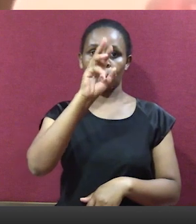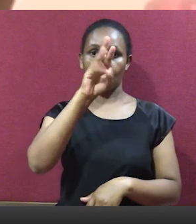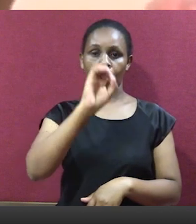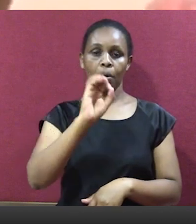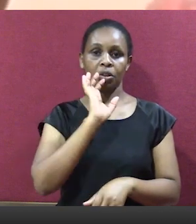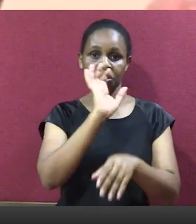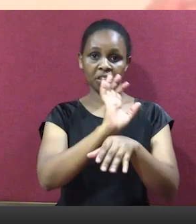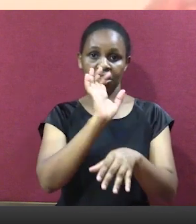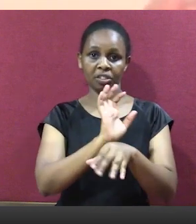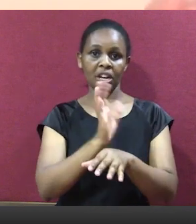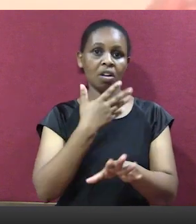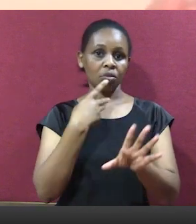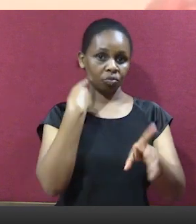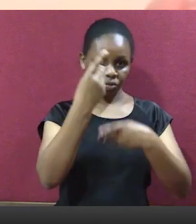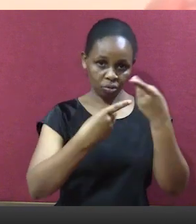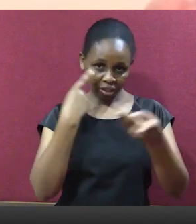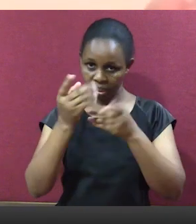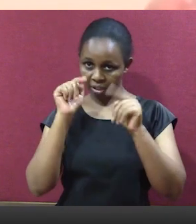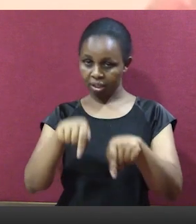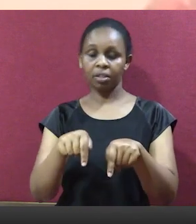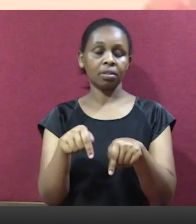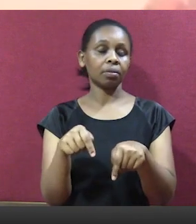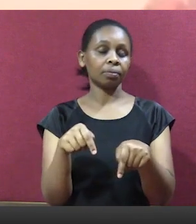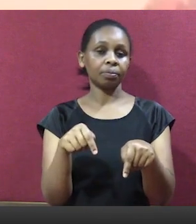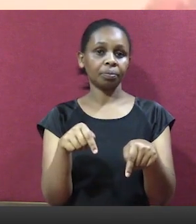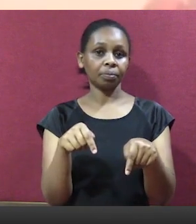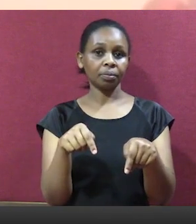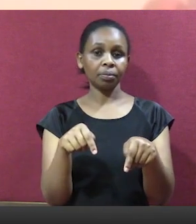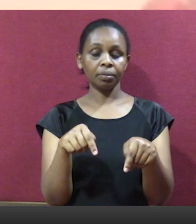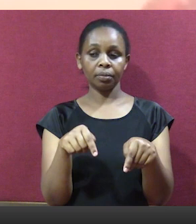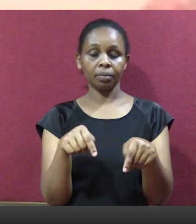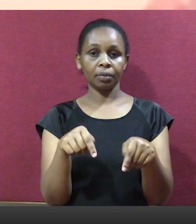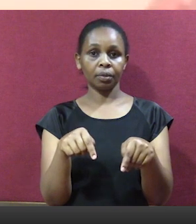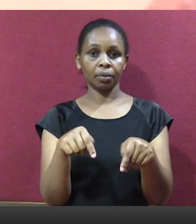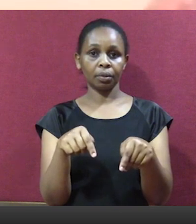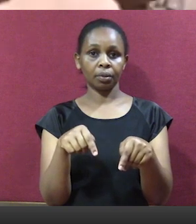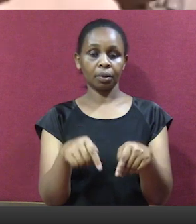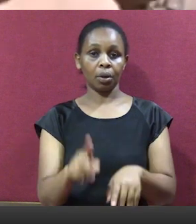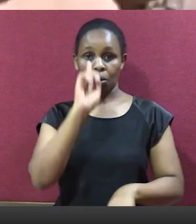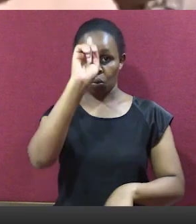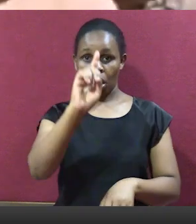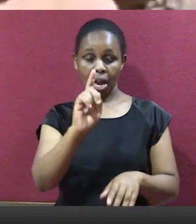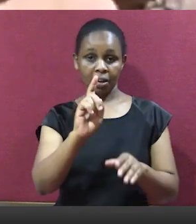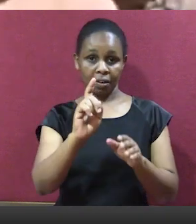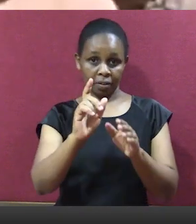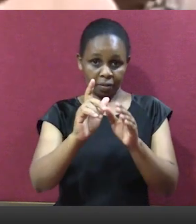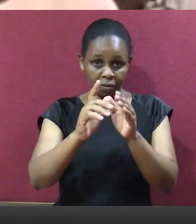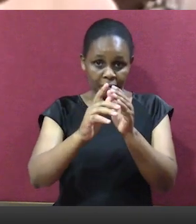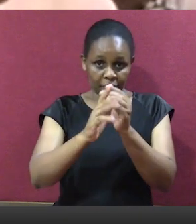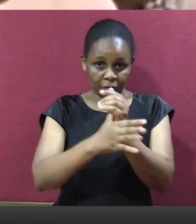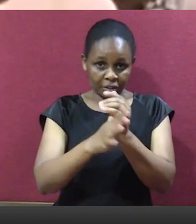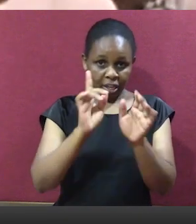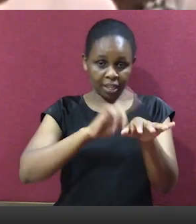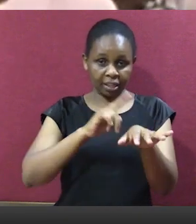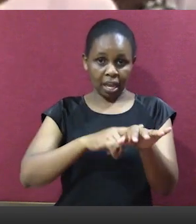upakomu Na Kanisa nataka nizungumze Hivi waheng wanasema kwamba samaki mmoja